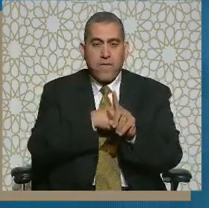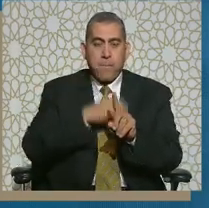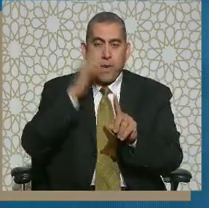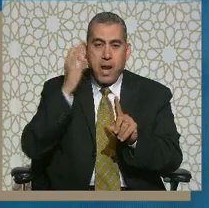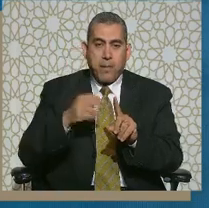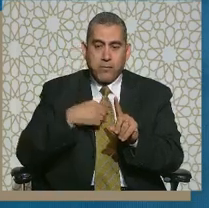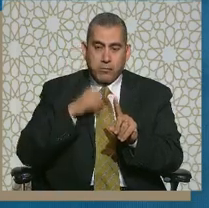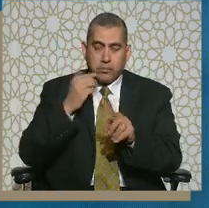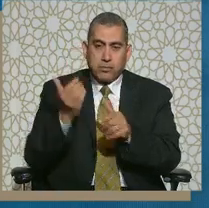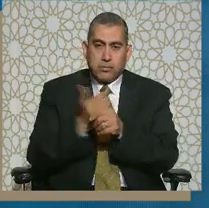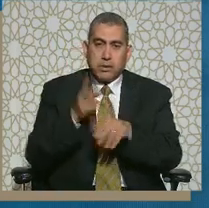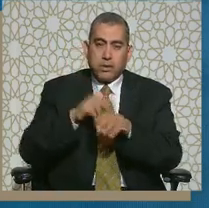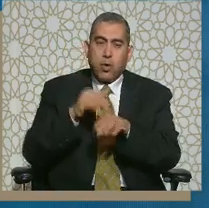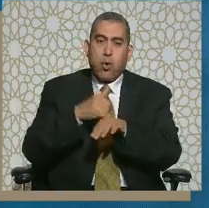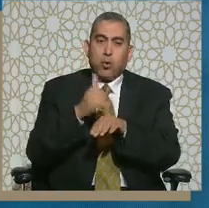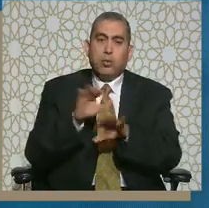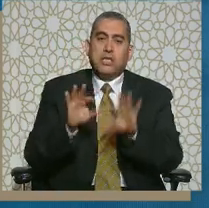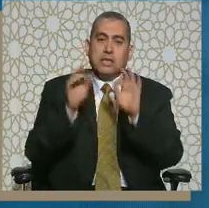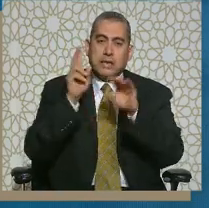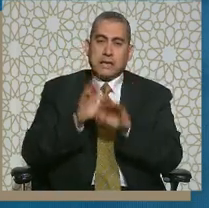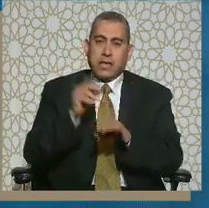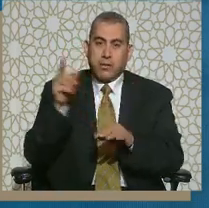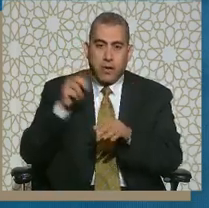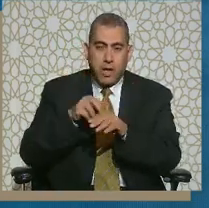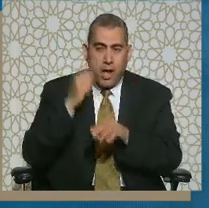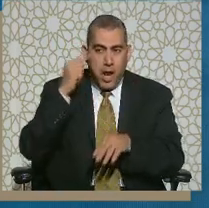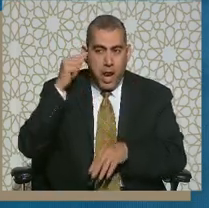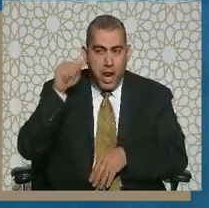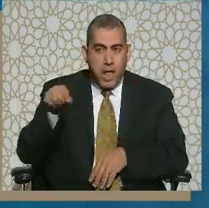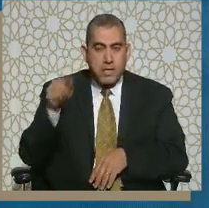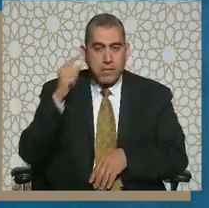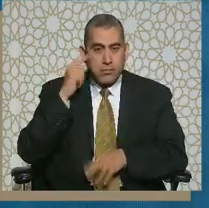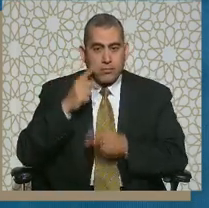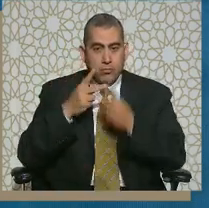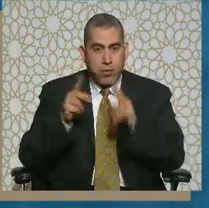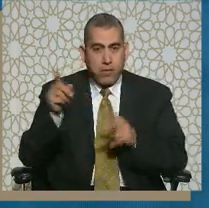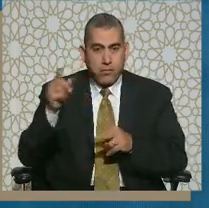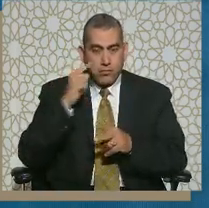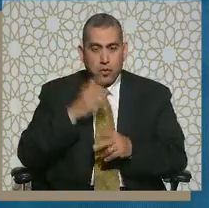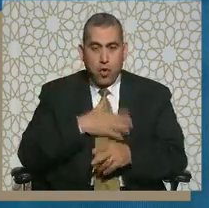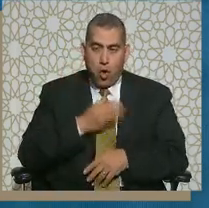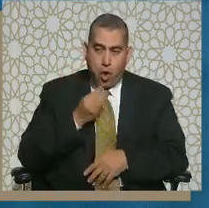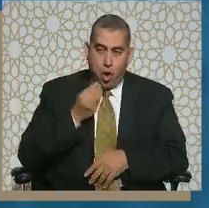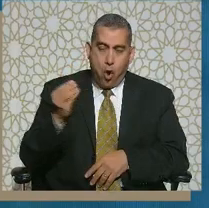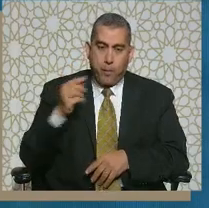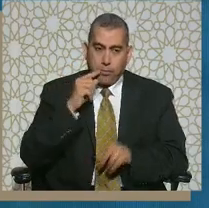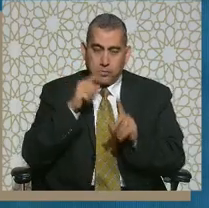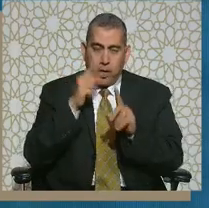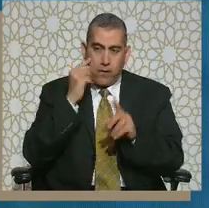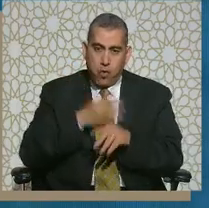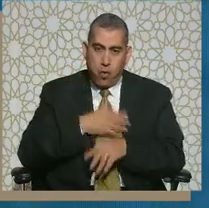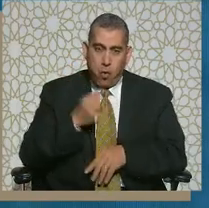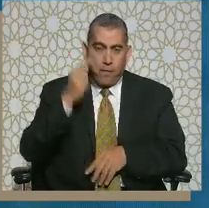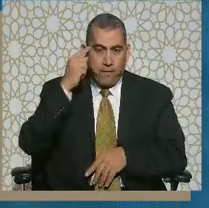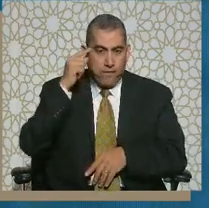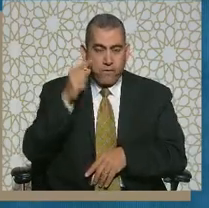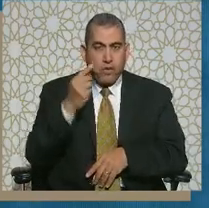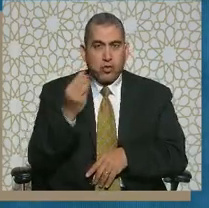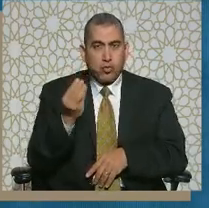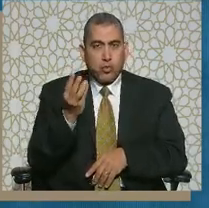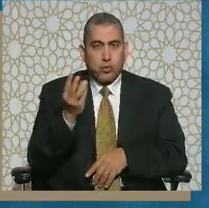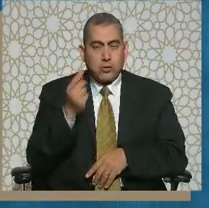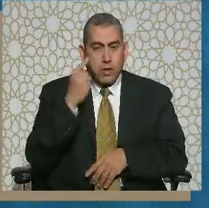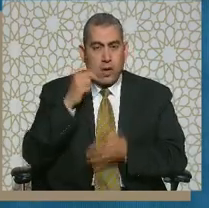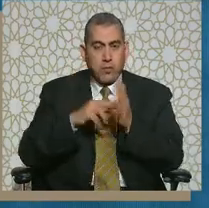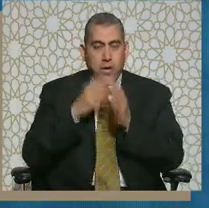وكانك انت بتخطب من جديد لازم تقتنع بانك انت بتحبها فانت لازم تفكر شويتين ثلاثه ازاي